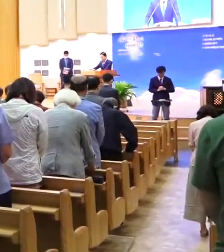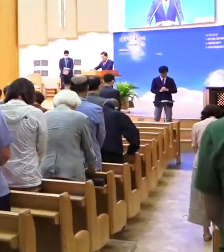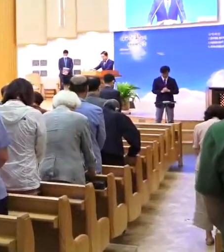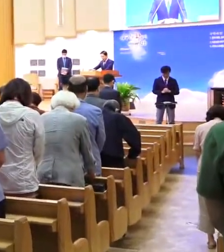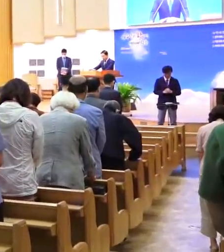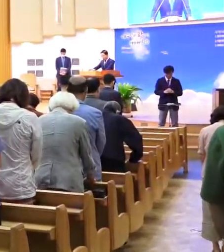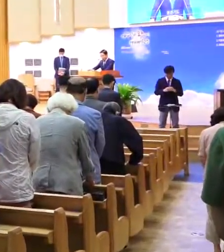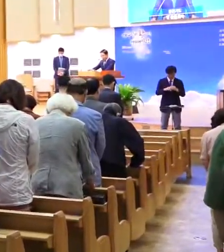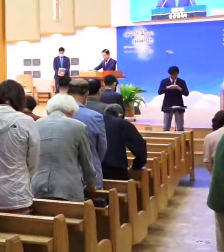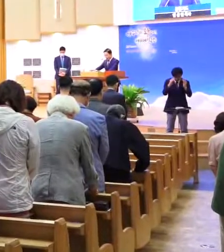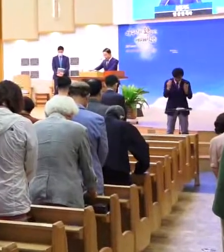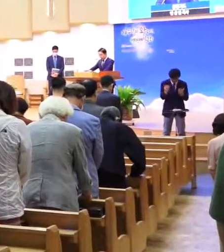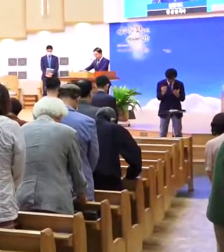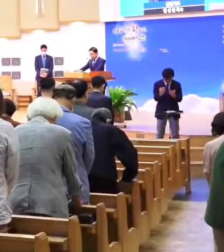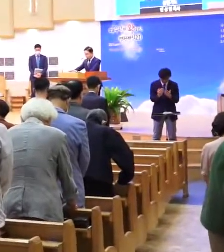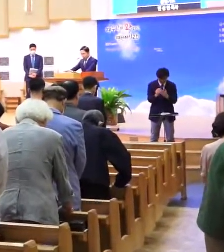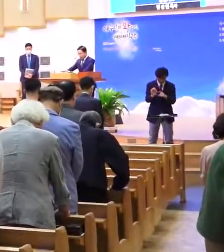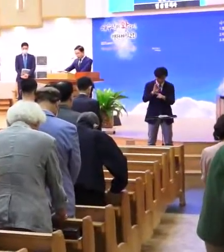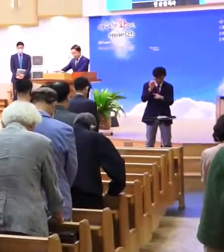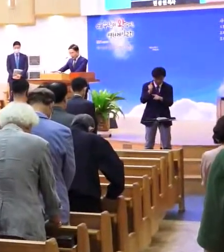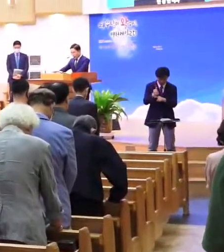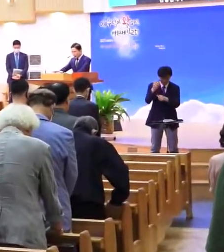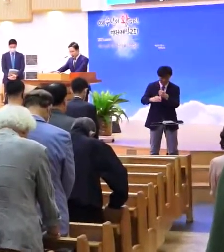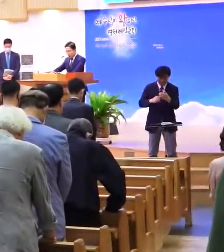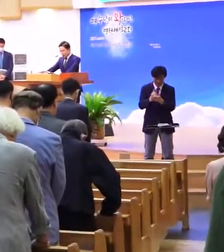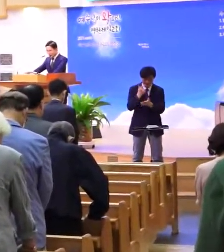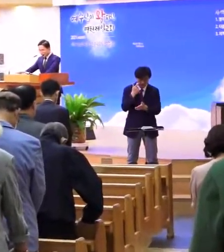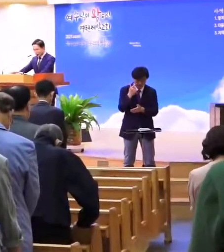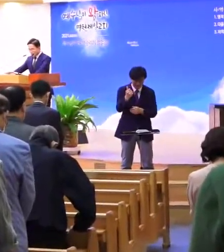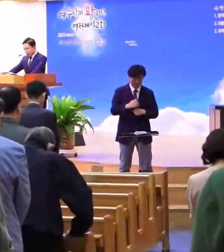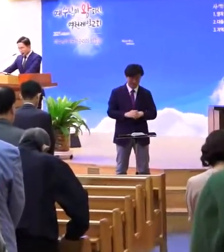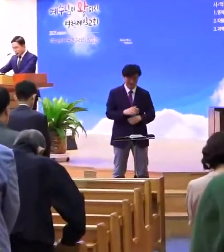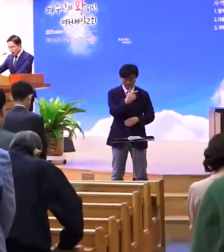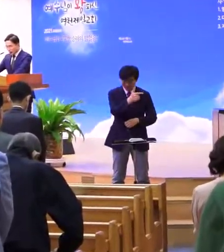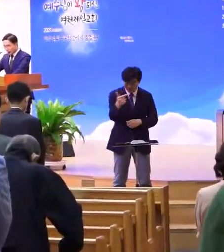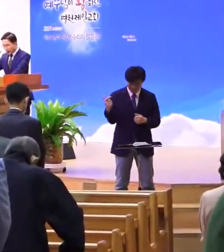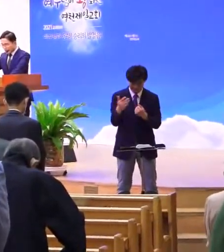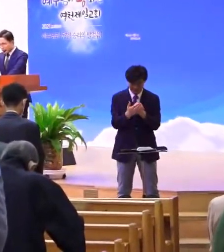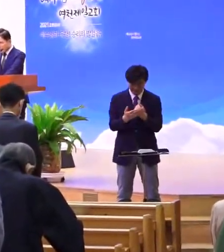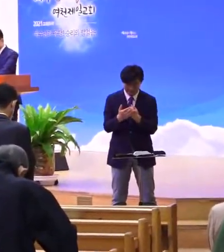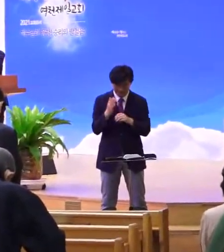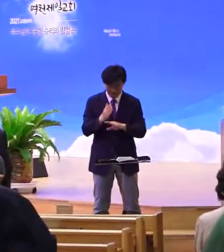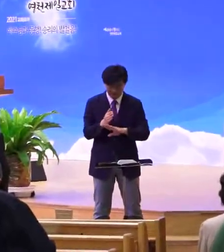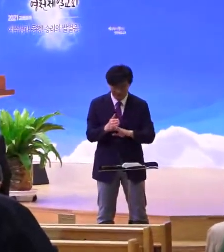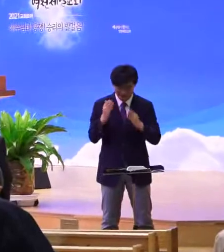만왕의 왕이신 하나님 아버지, 하나님의 크신 은혜를 감사합니다.